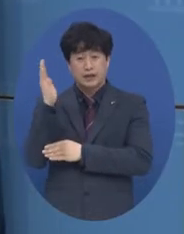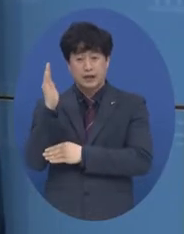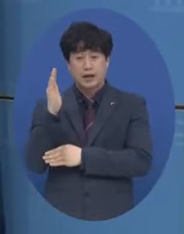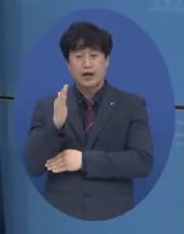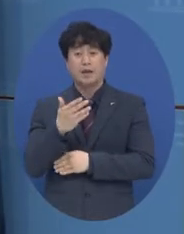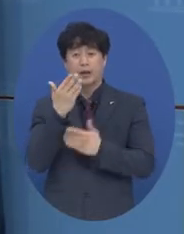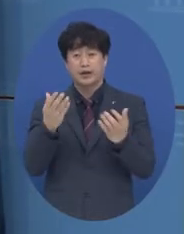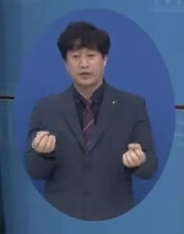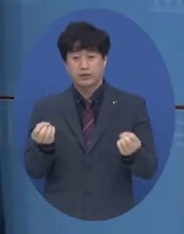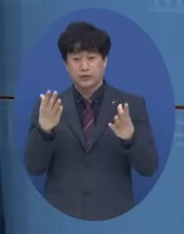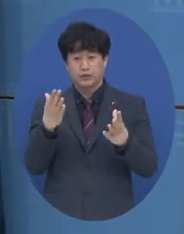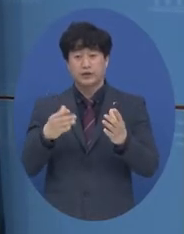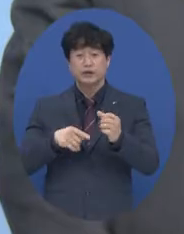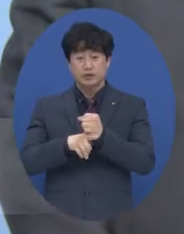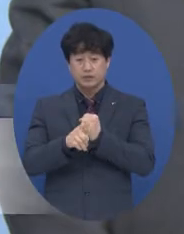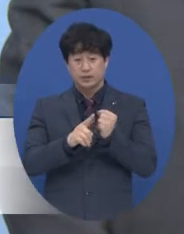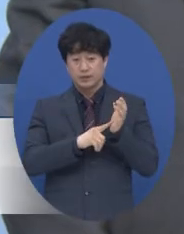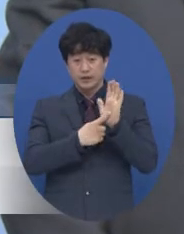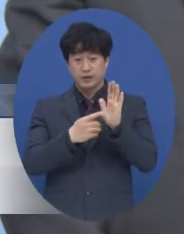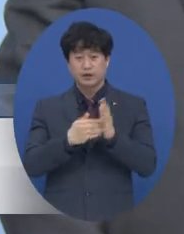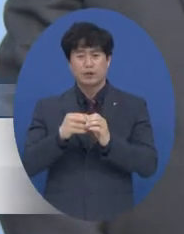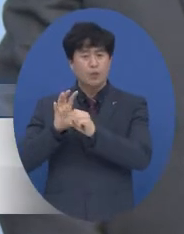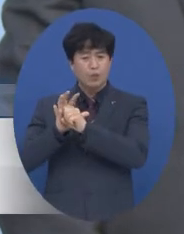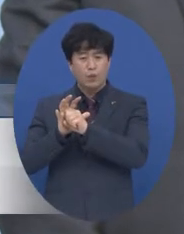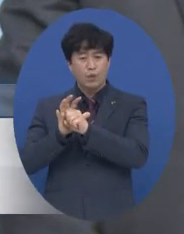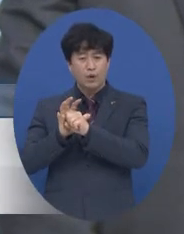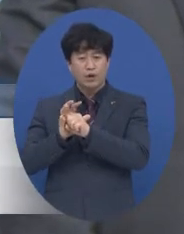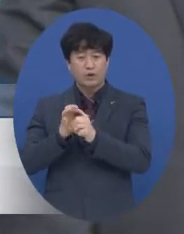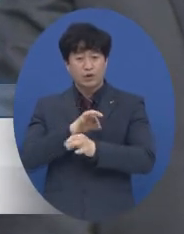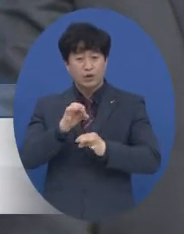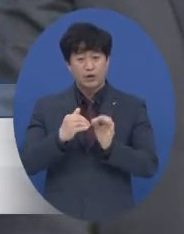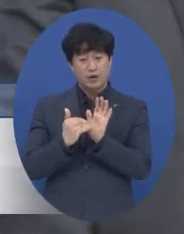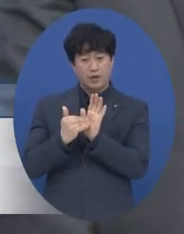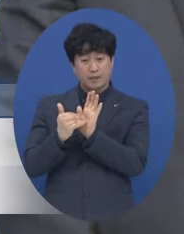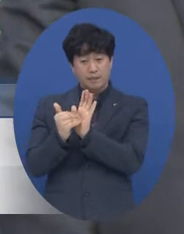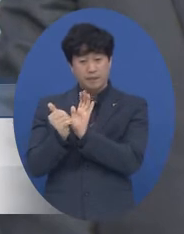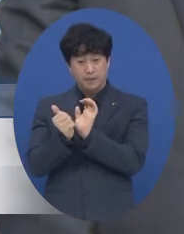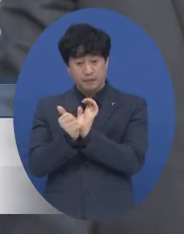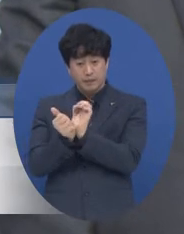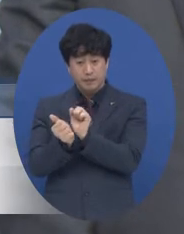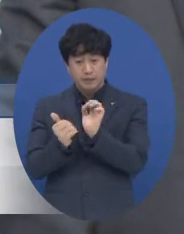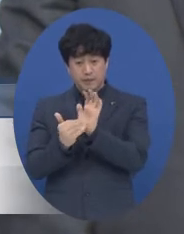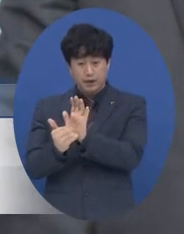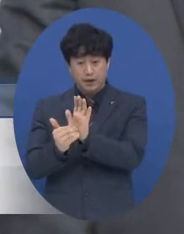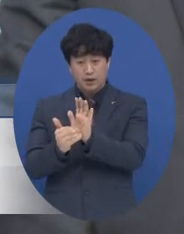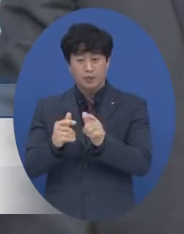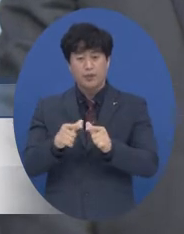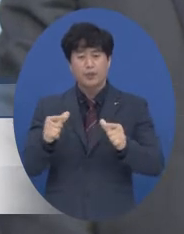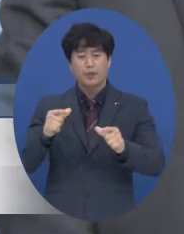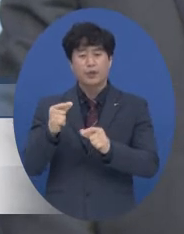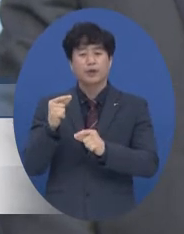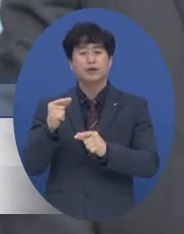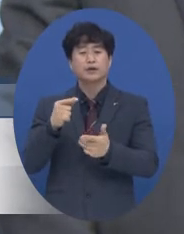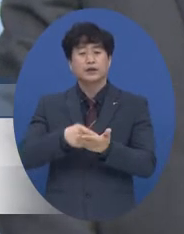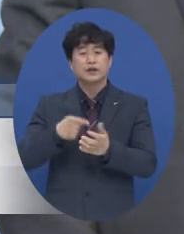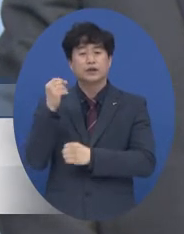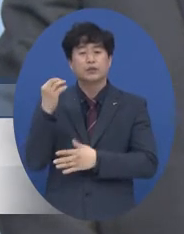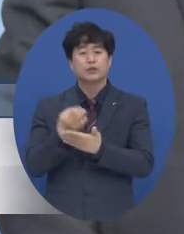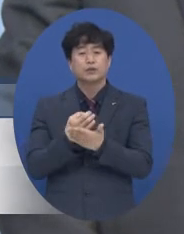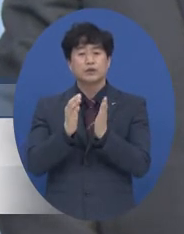취지를 밝혔습니다 코라 7 방역 쭉 경제 방향으로 보편적 전환 기본 토드 시행한 결과